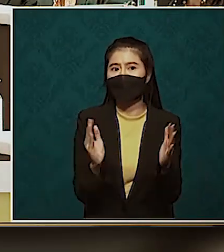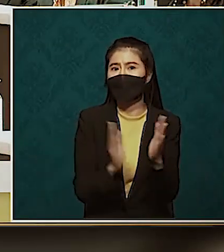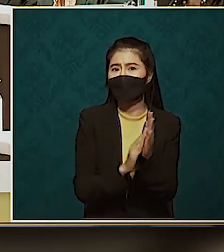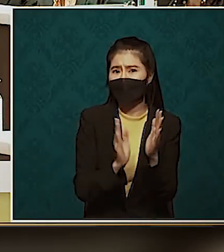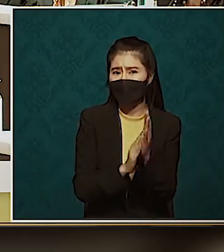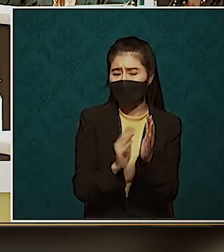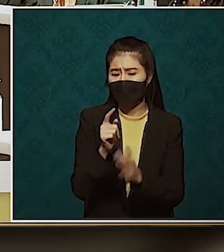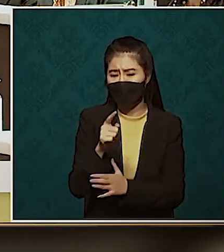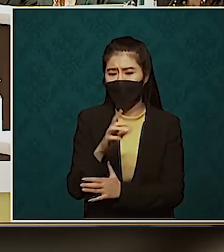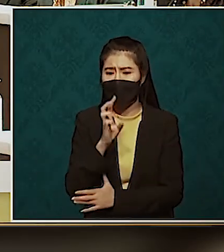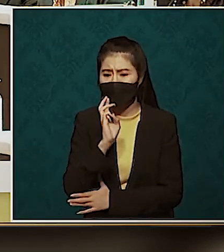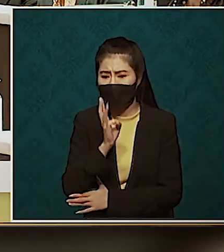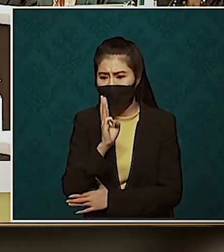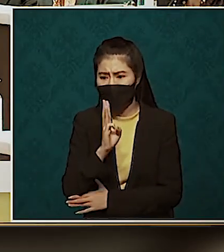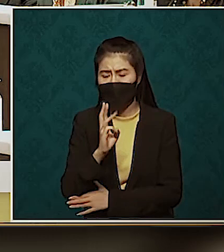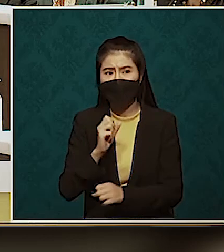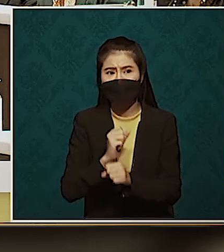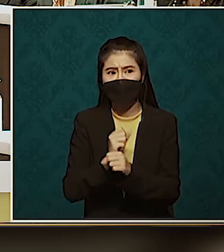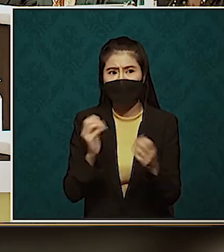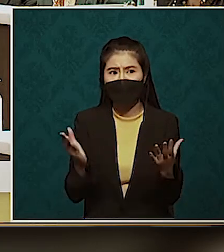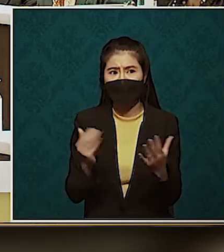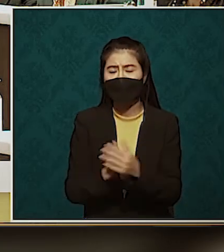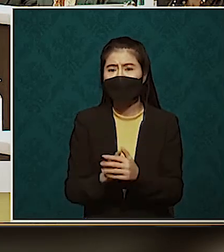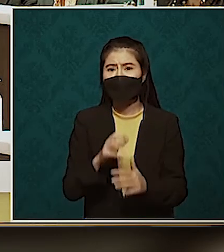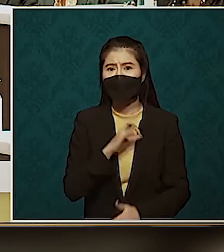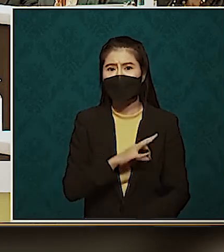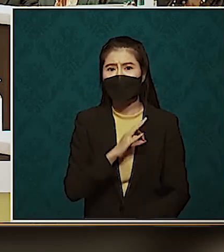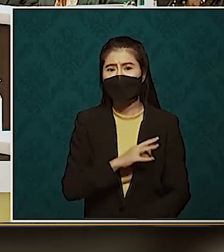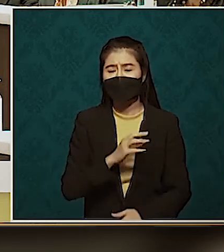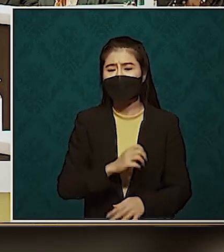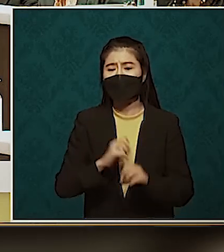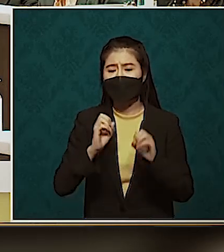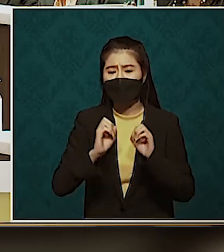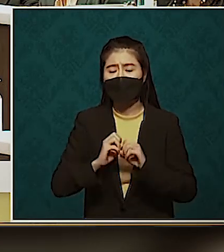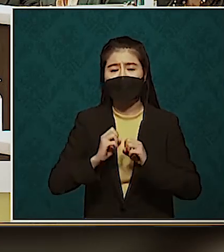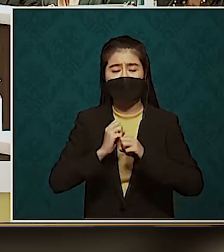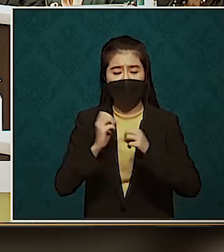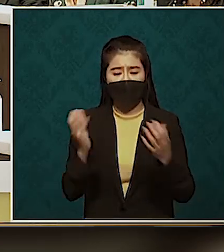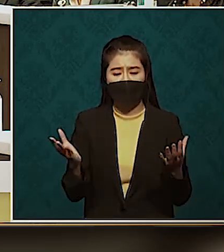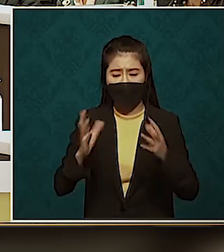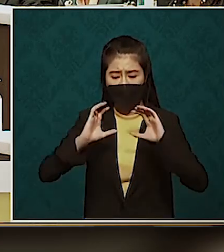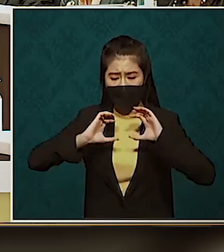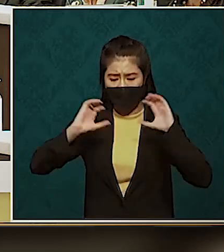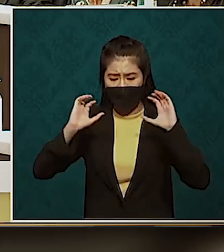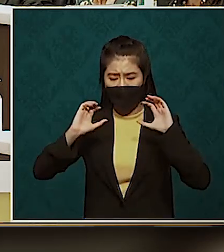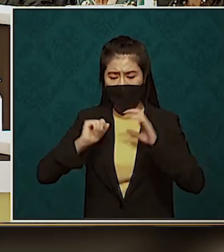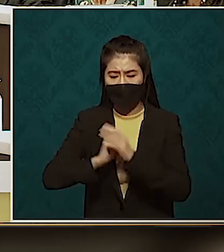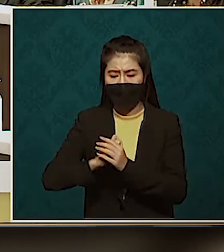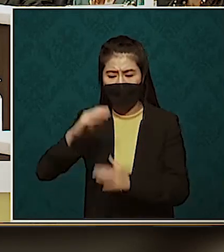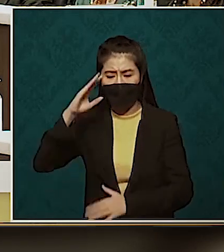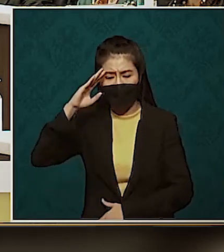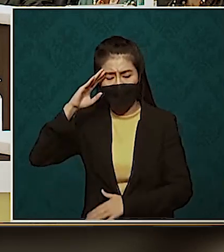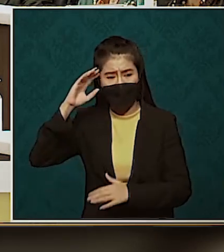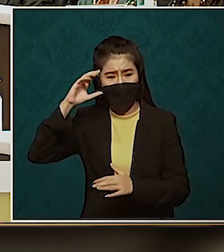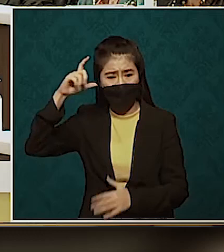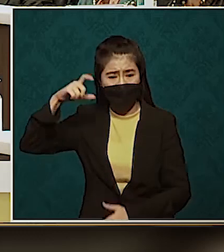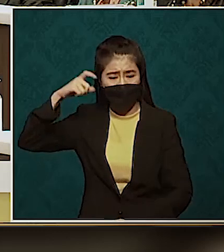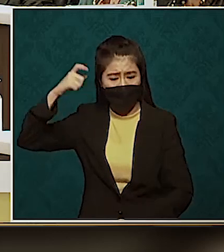หรือตำหนิท่านมีท่าทีอย่างไรต่อรัฐบาลทหารพม่าวันนี้